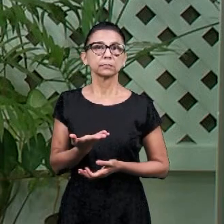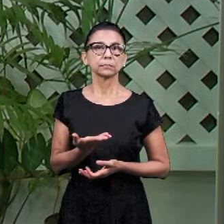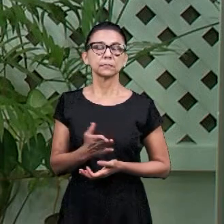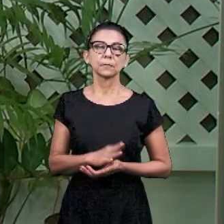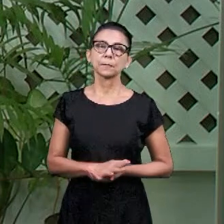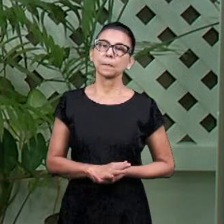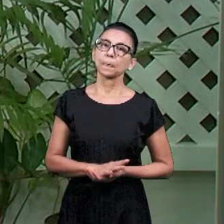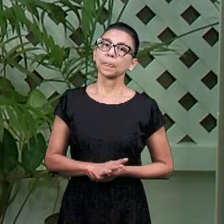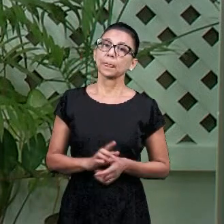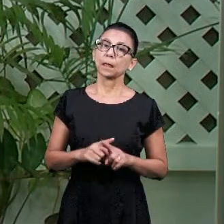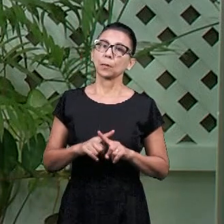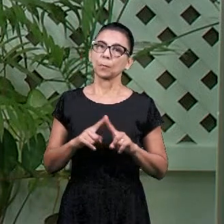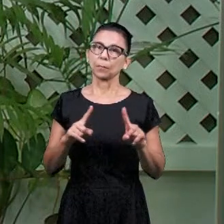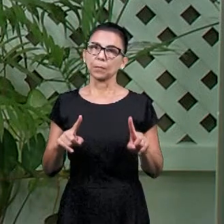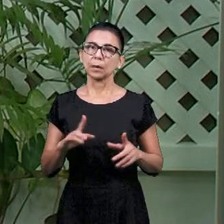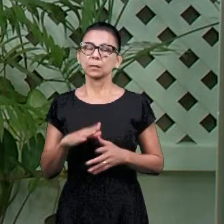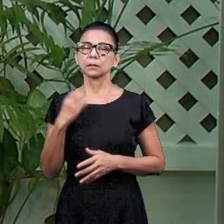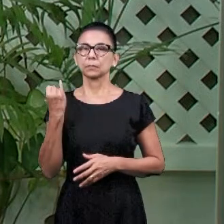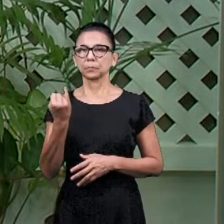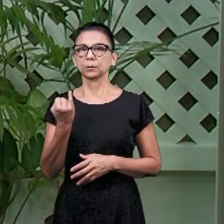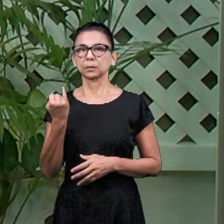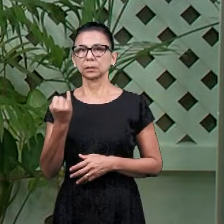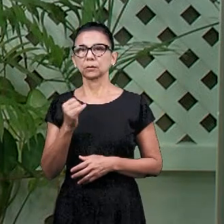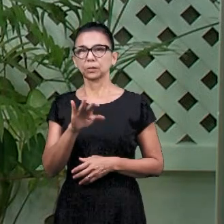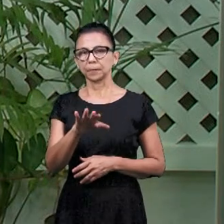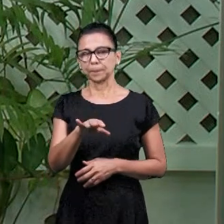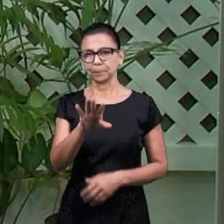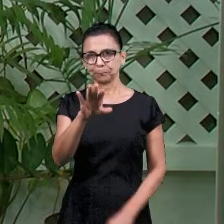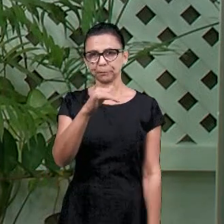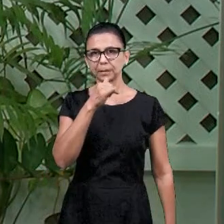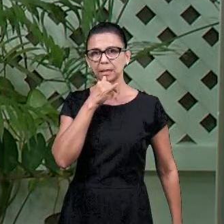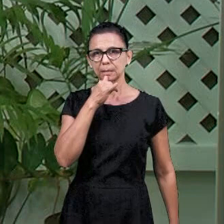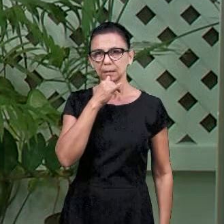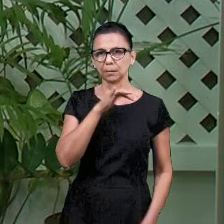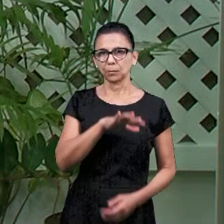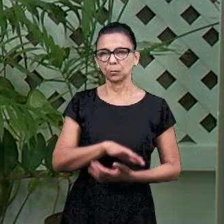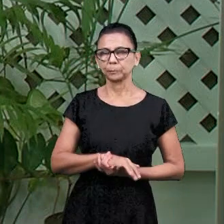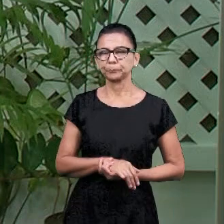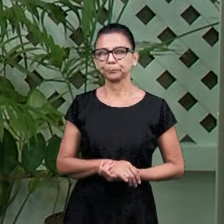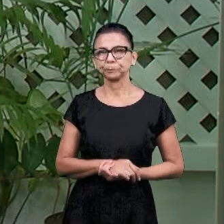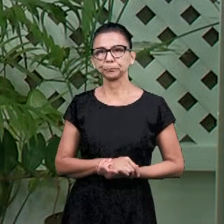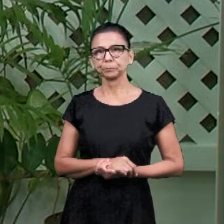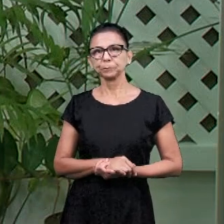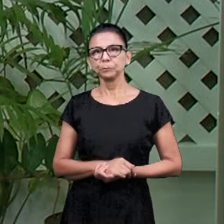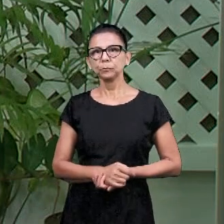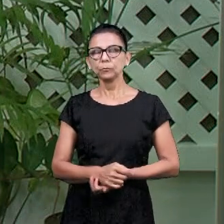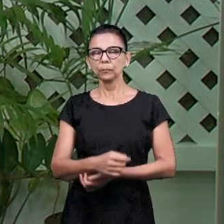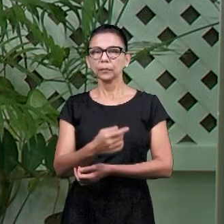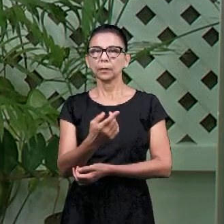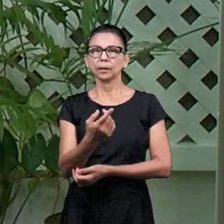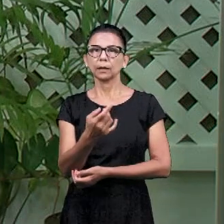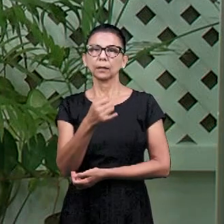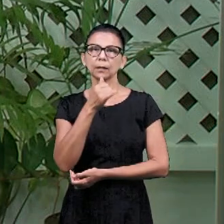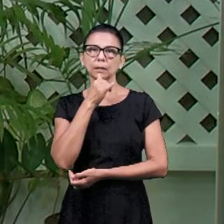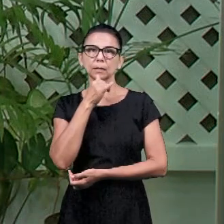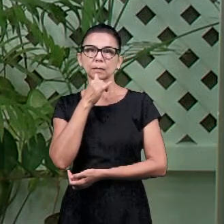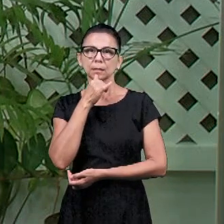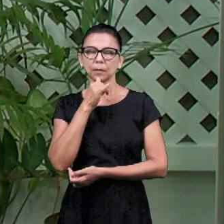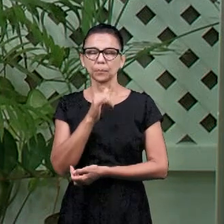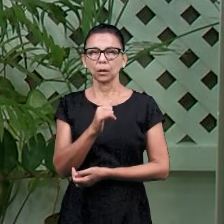il n'a pas de raison pour cela. Mais maintenant, qu'est-ce qu'on doit faire, et c'est bien de faire, c'est de prendre un groupe,